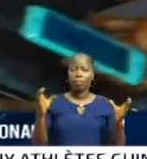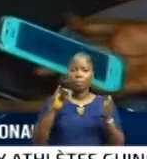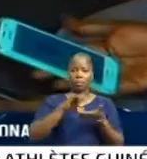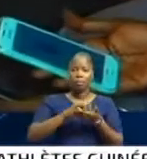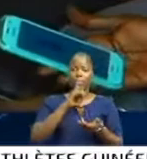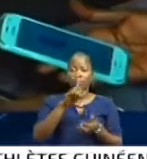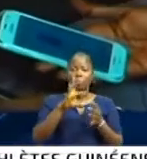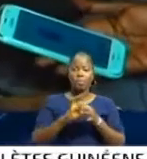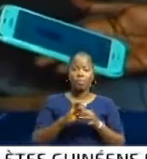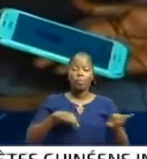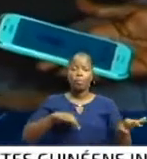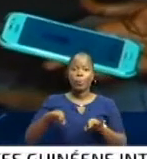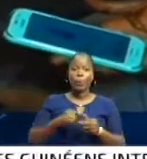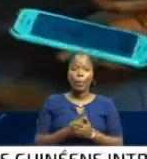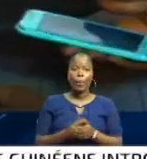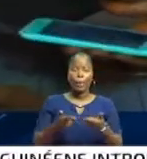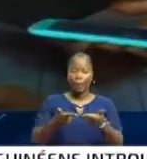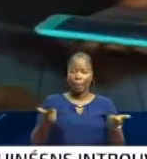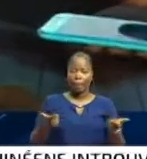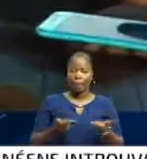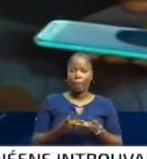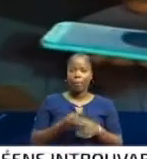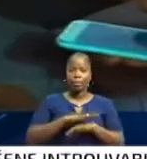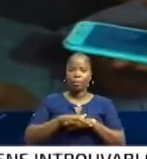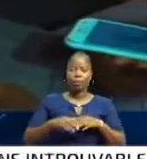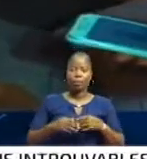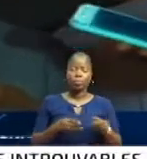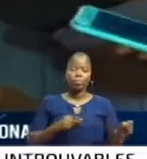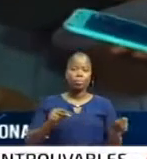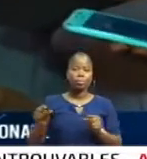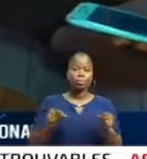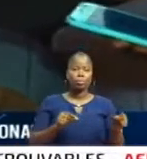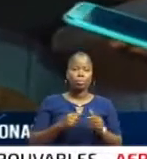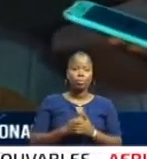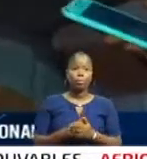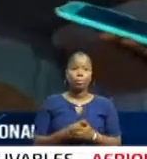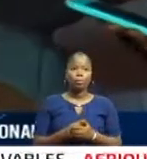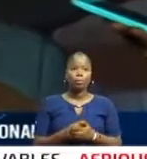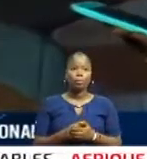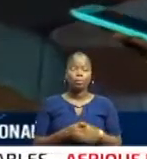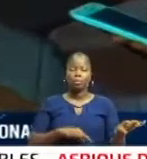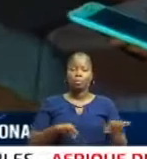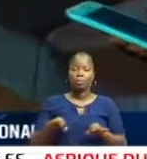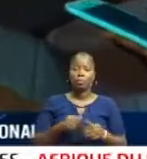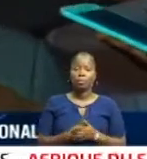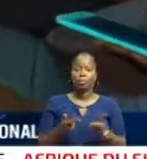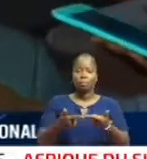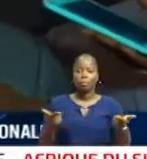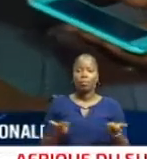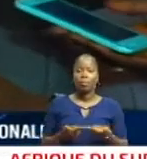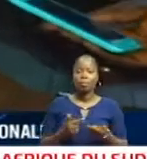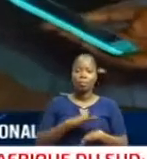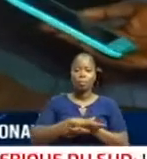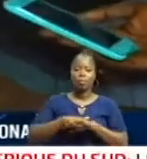faire un état des lieux sur la gestion forestière faire un état des lieux sur